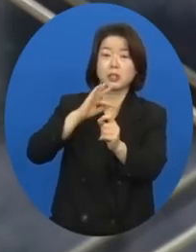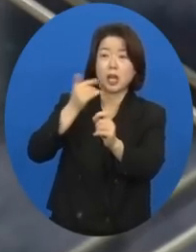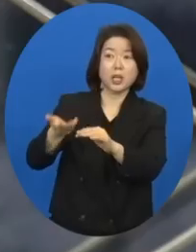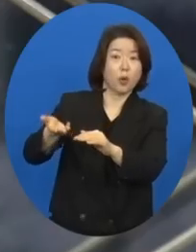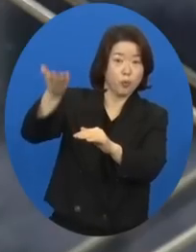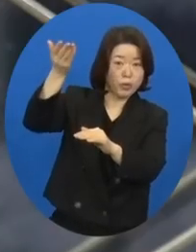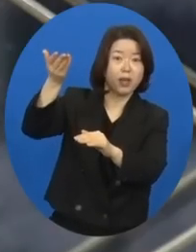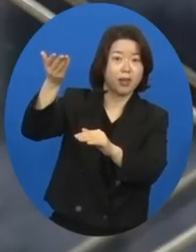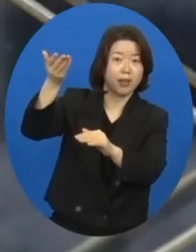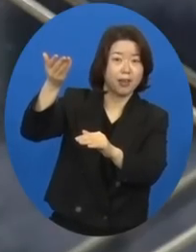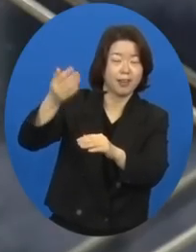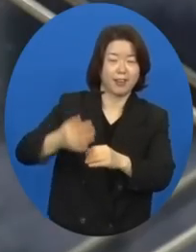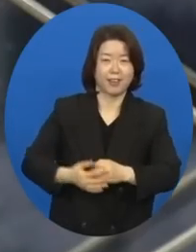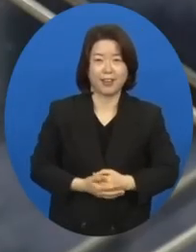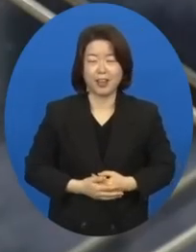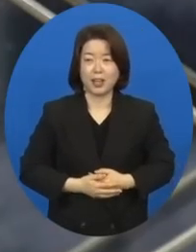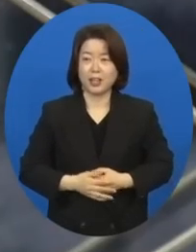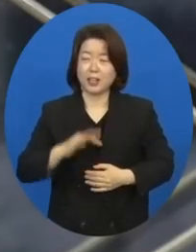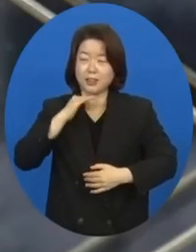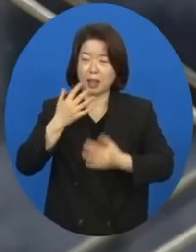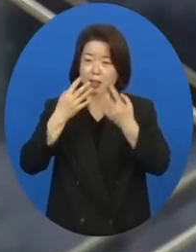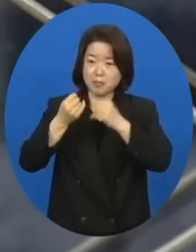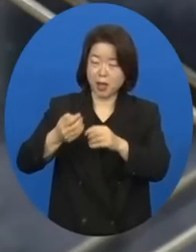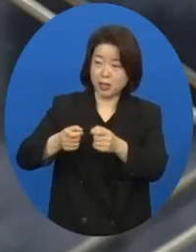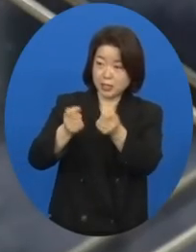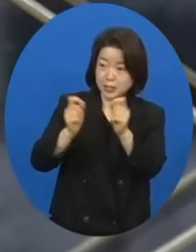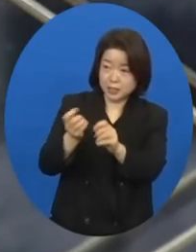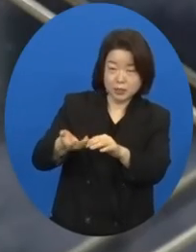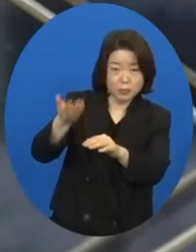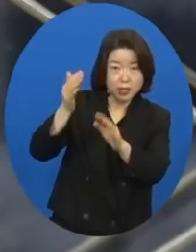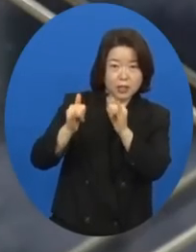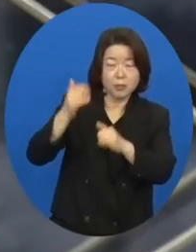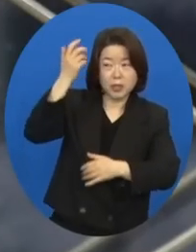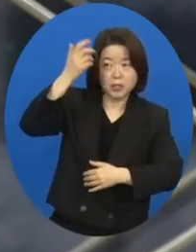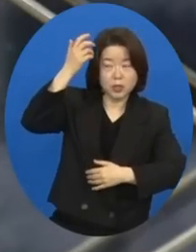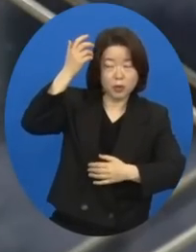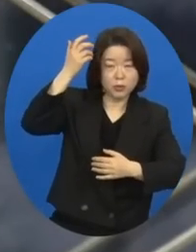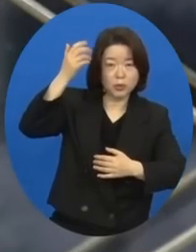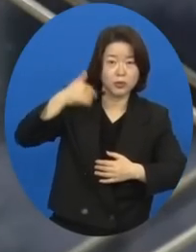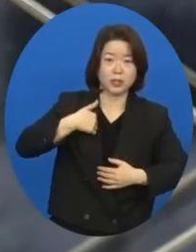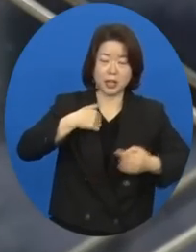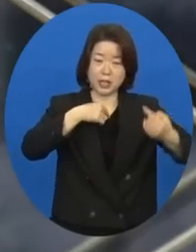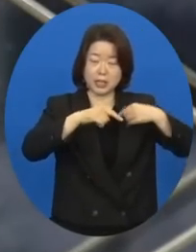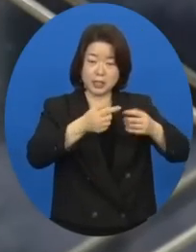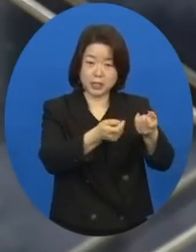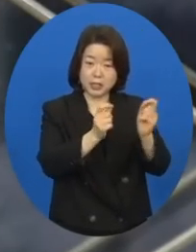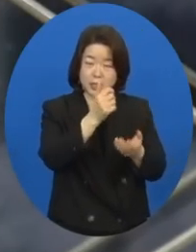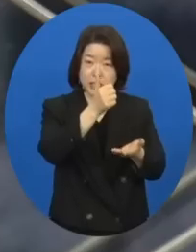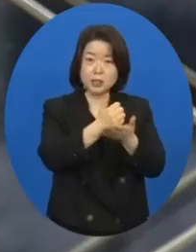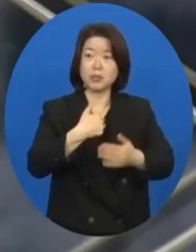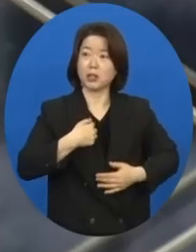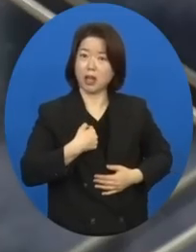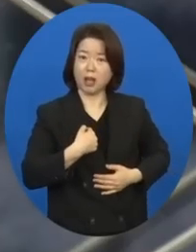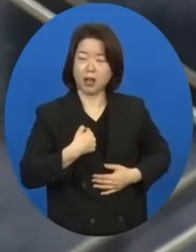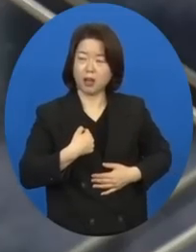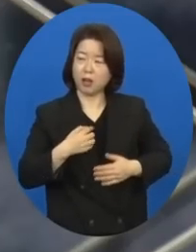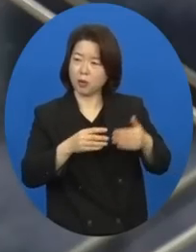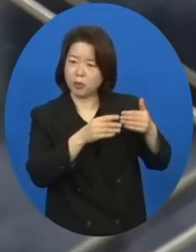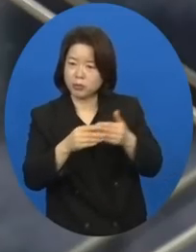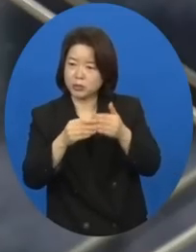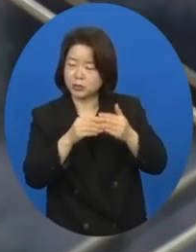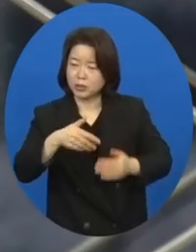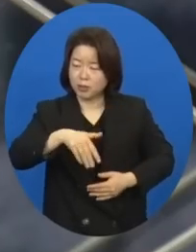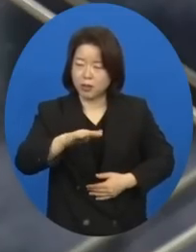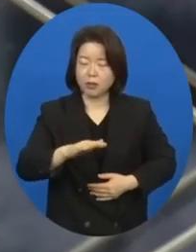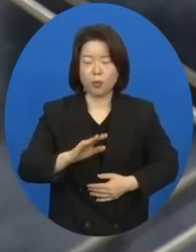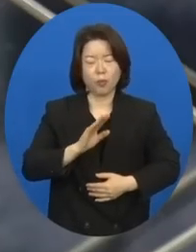많은데 그 저보다 나이 많은 팀원들을 영적 리더로서 팀장으로서 이끄는 게 너무